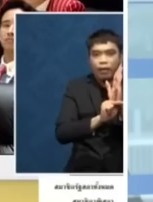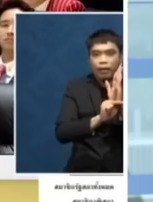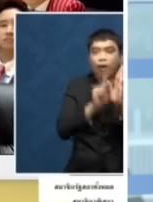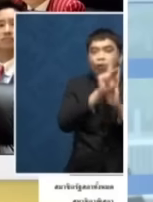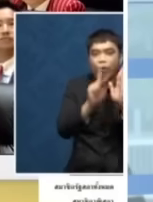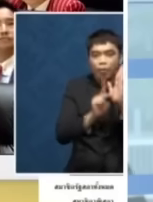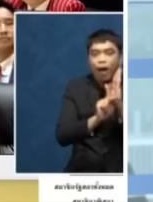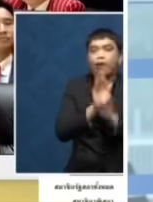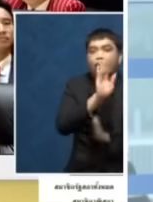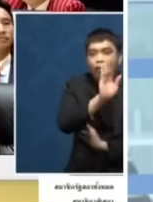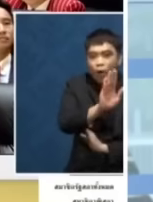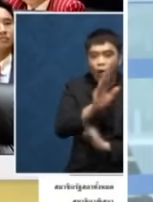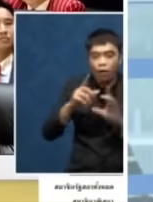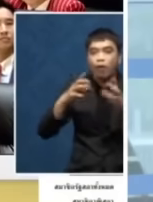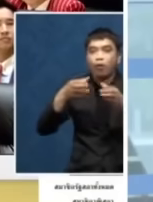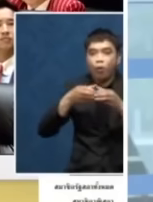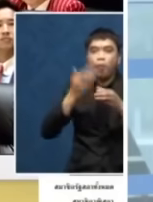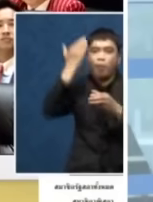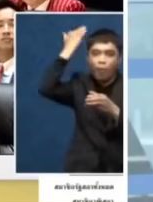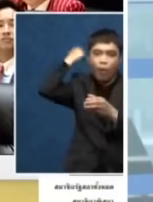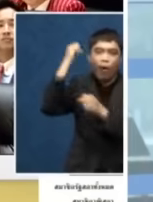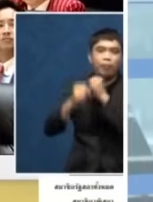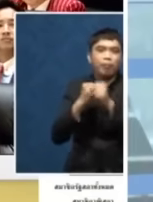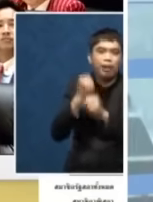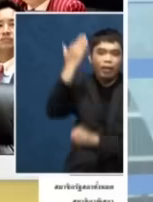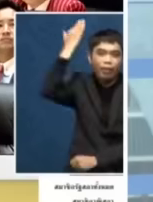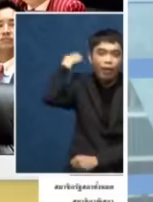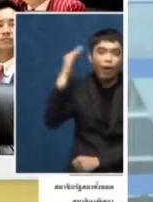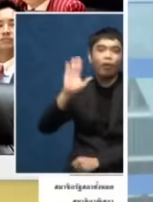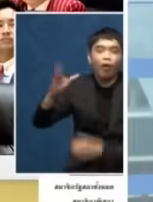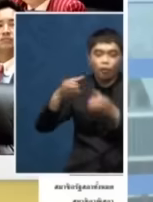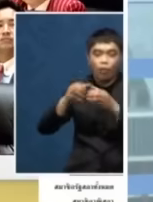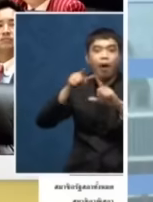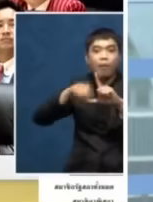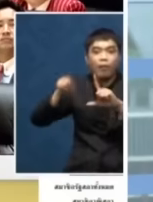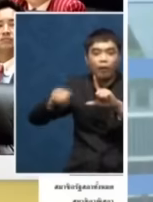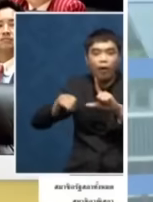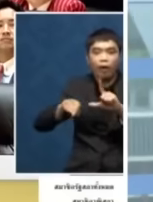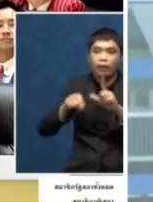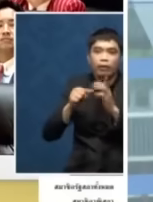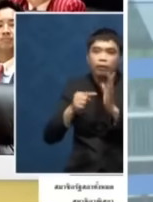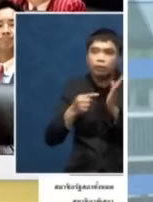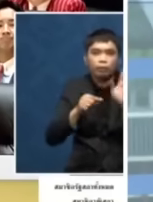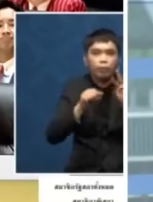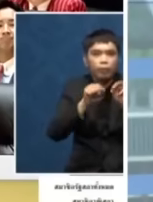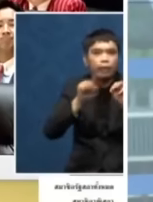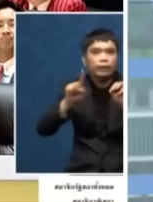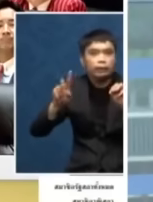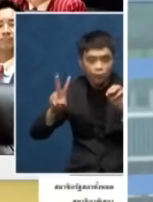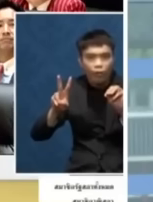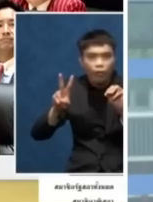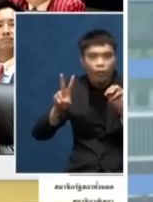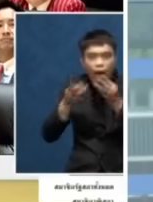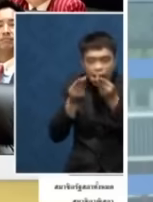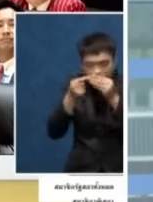นะฮะในนโยบายของทางพิธาคือประเทศไทยเป็นรัฐเดียวจะทำยังไงจะเป็นรัฐเดี่ยวที่มันมีความเจริญมีความมั่นคงทางอาหารแบบนี้นะ